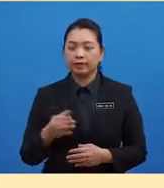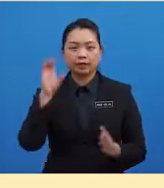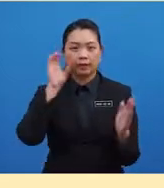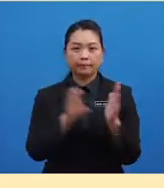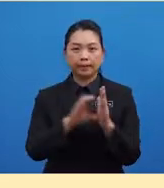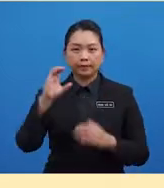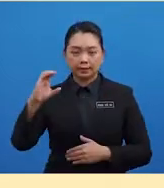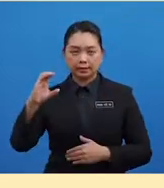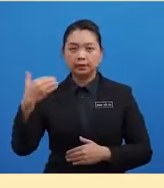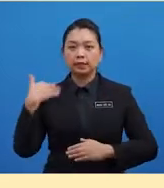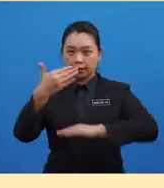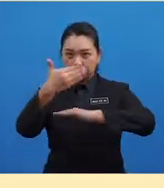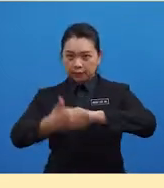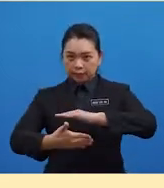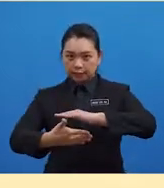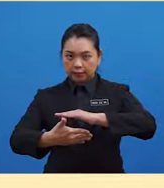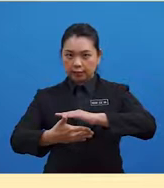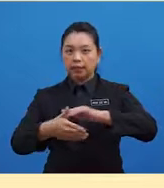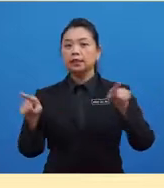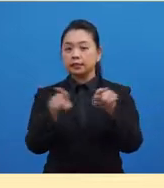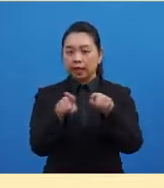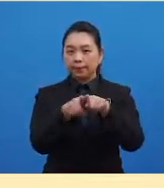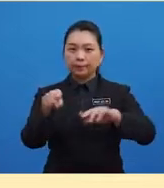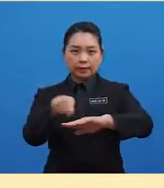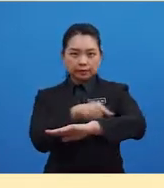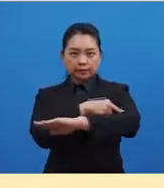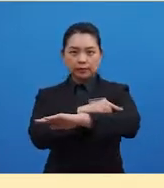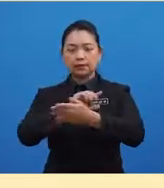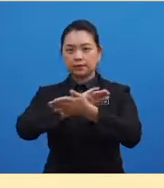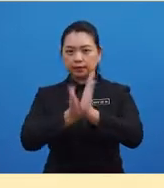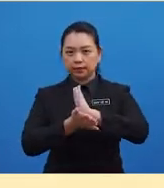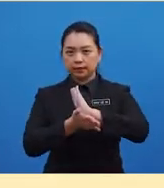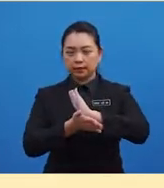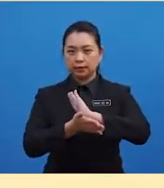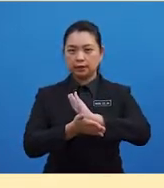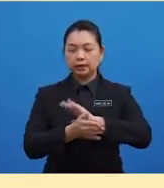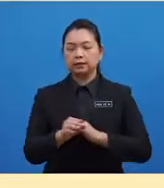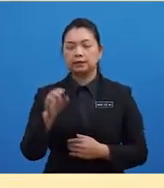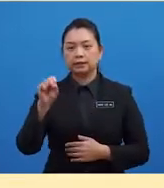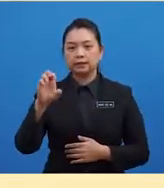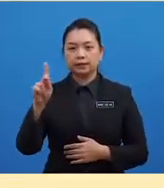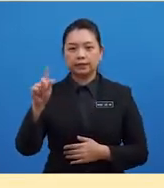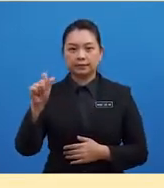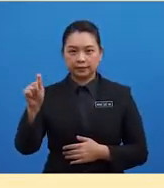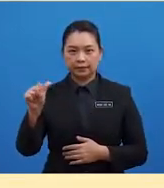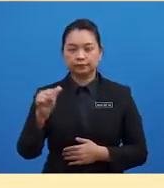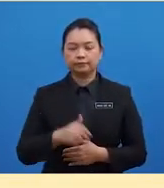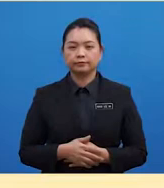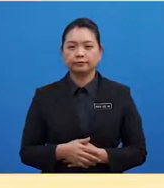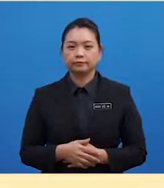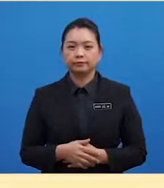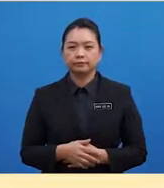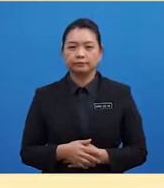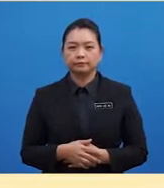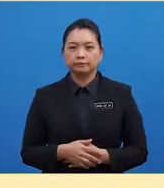ia dikategorikan di bawah poligon sekata. Kemudian gambar D pula mempunyai sisi lurus yang